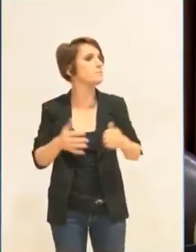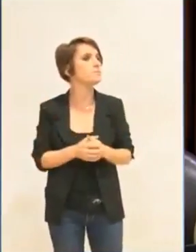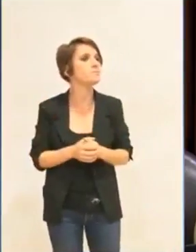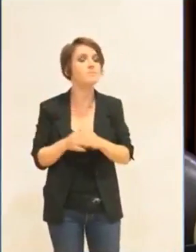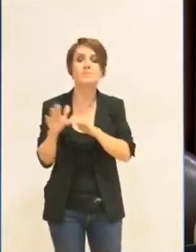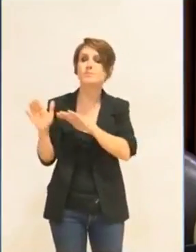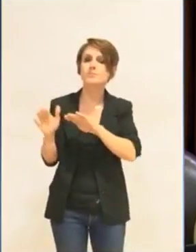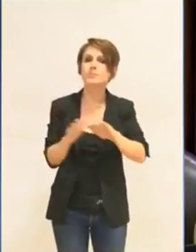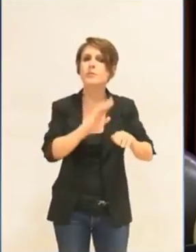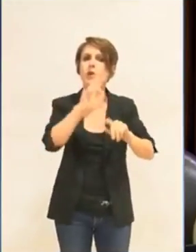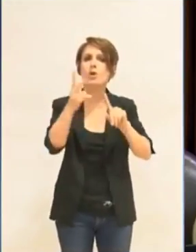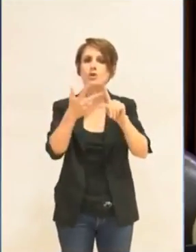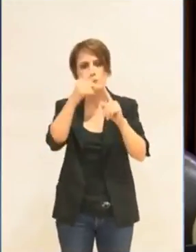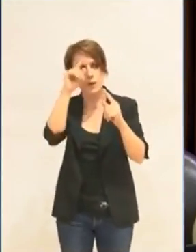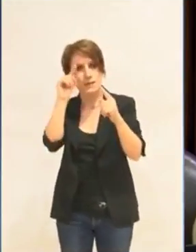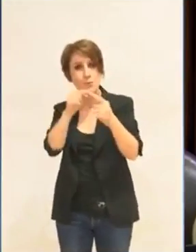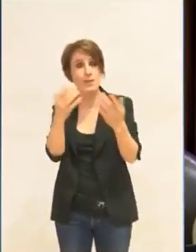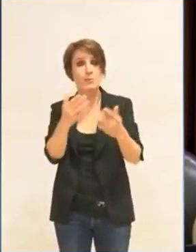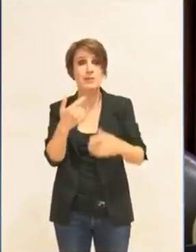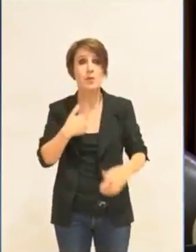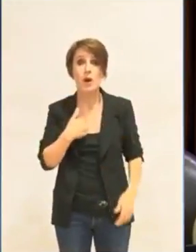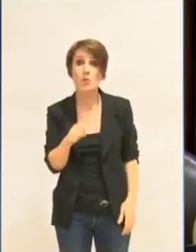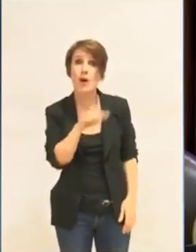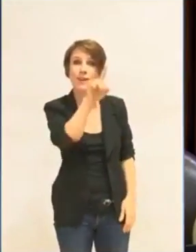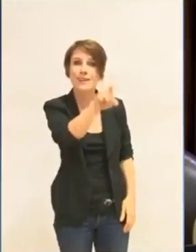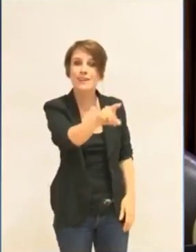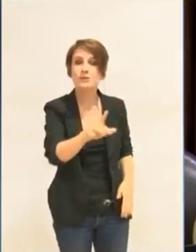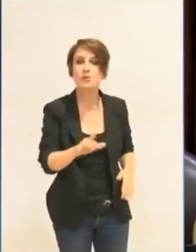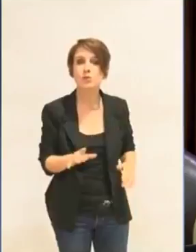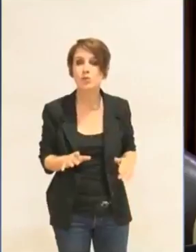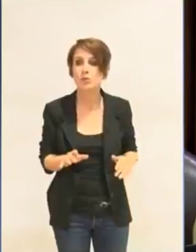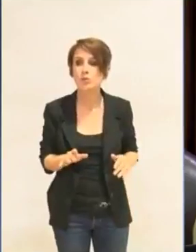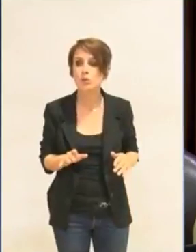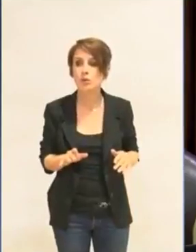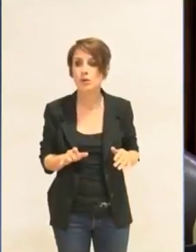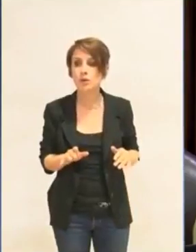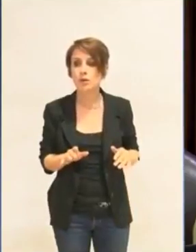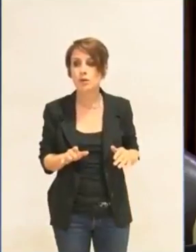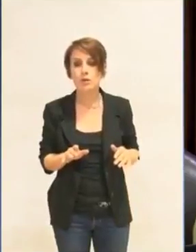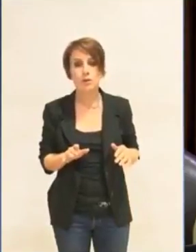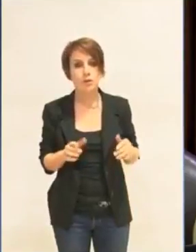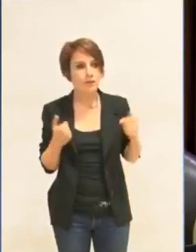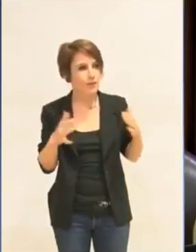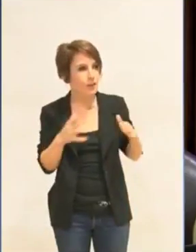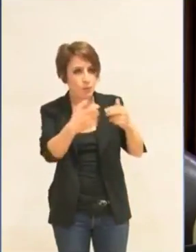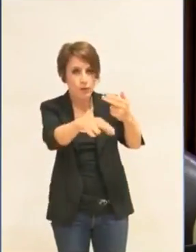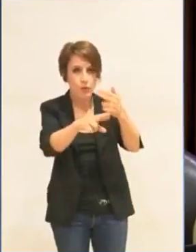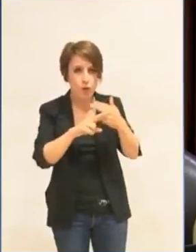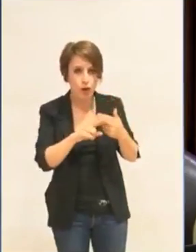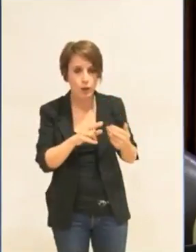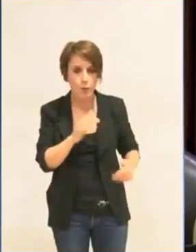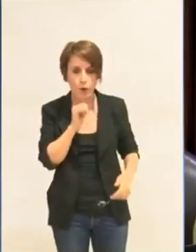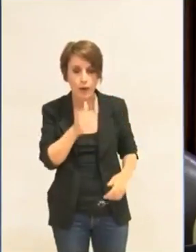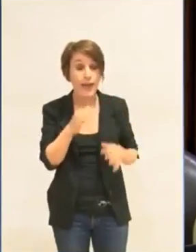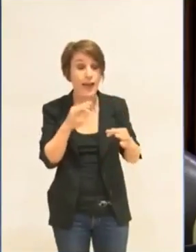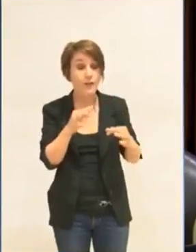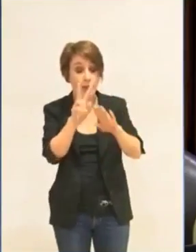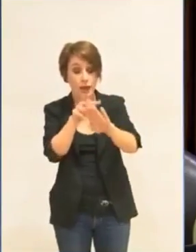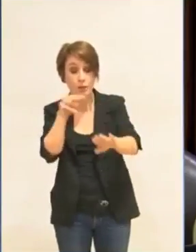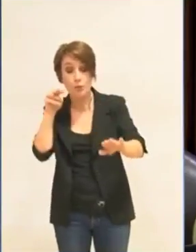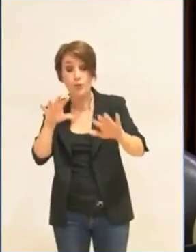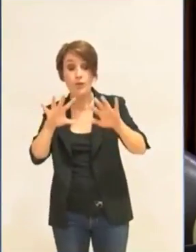entendu de réponse sur la présentation à un moment d'ensemble de ce secteur-là. On ne peut pas parler